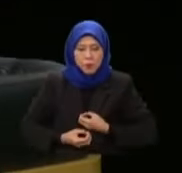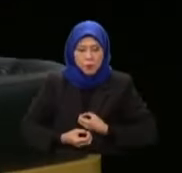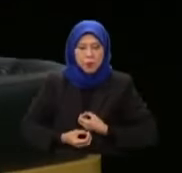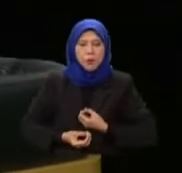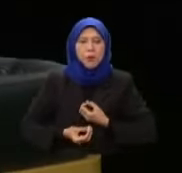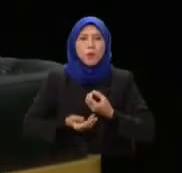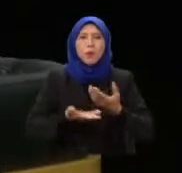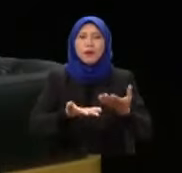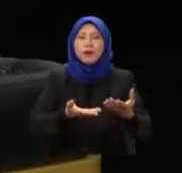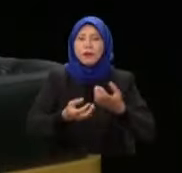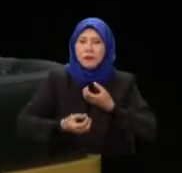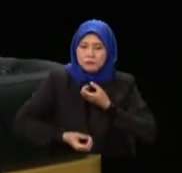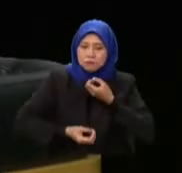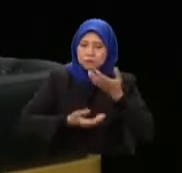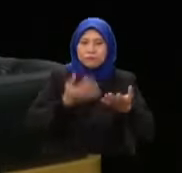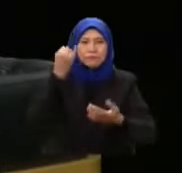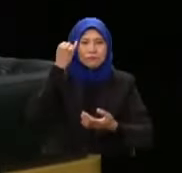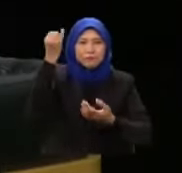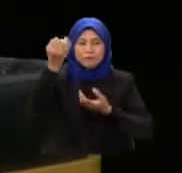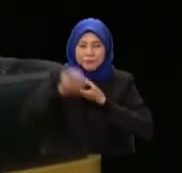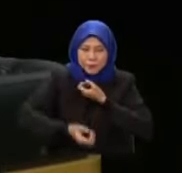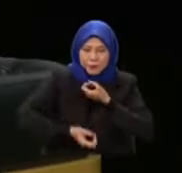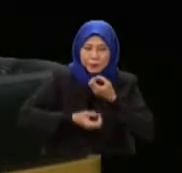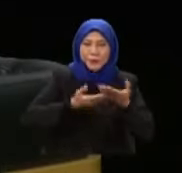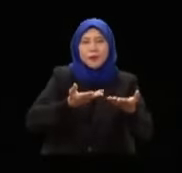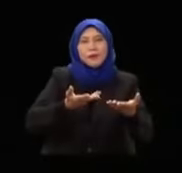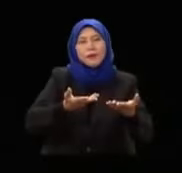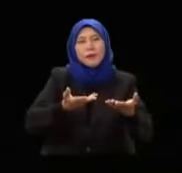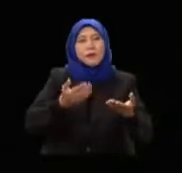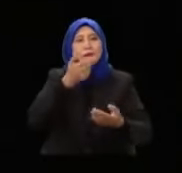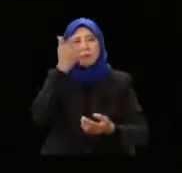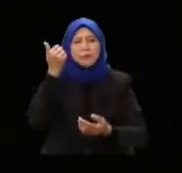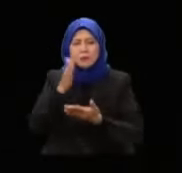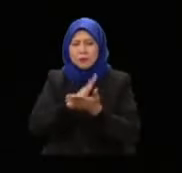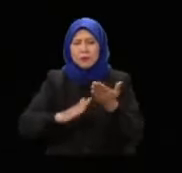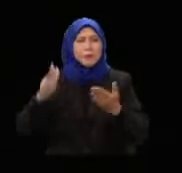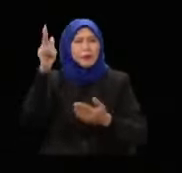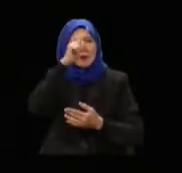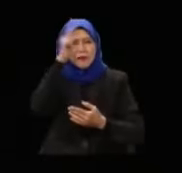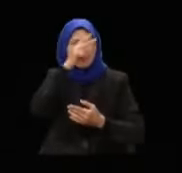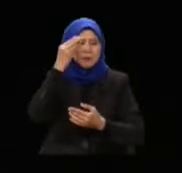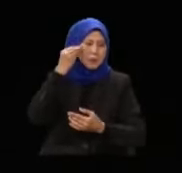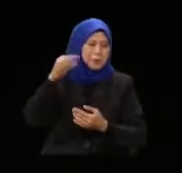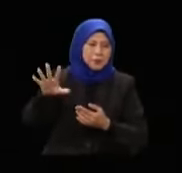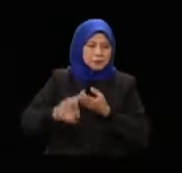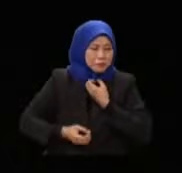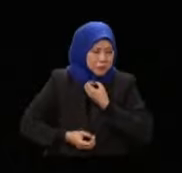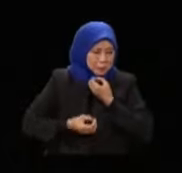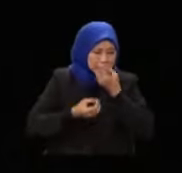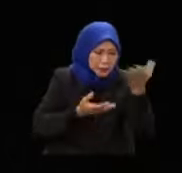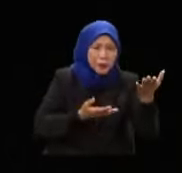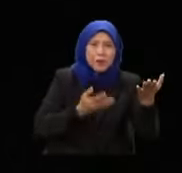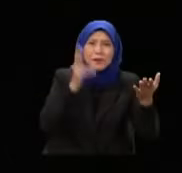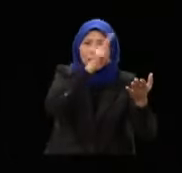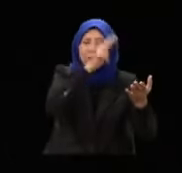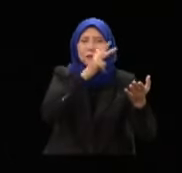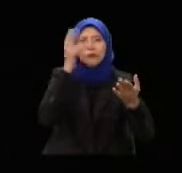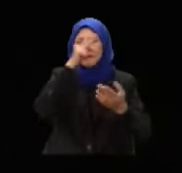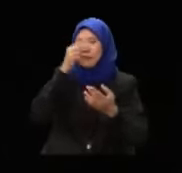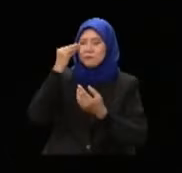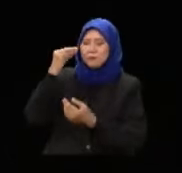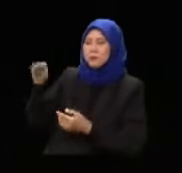tapi ada apel setengah-setengah pendapat yang merasakan seolah-olah kerajaan tidak mendengar Luahan mereka jadi karena itu